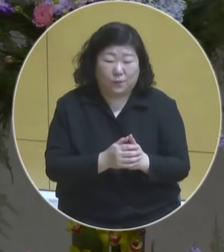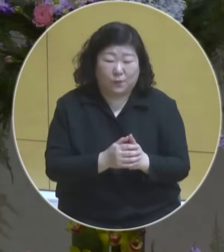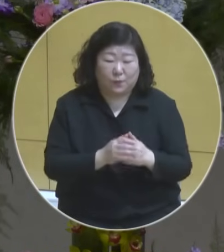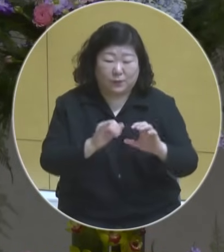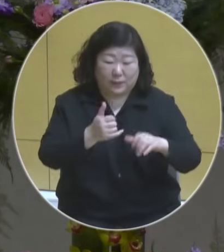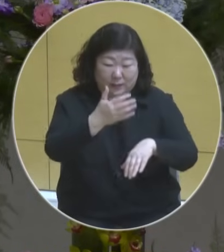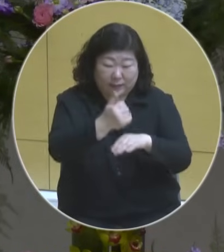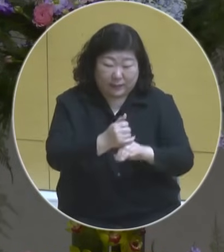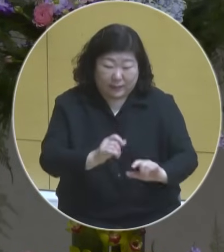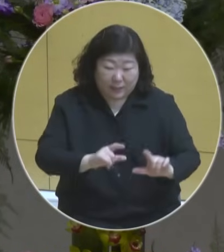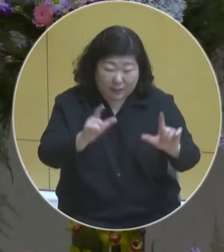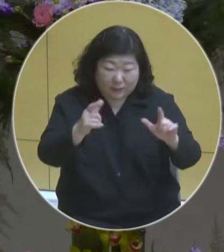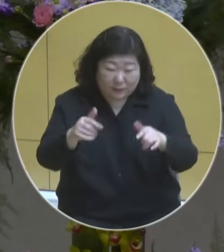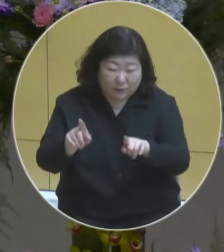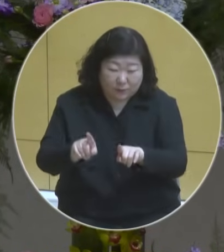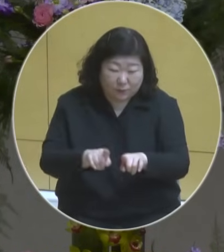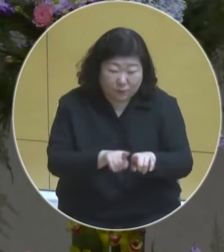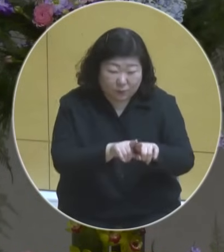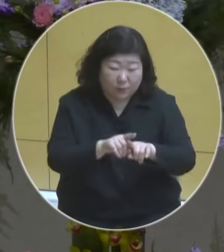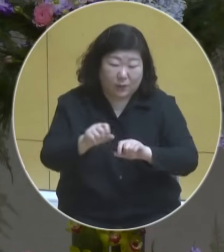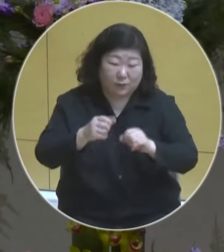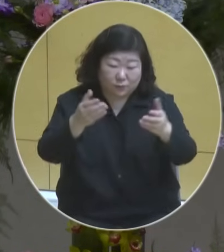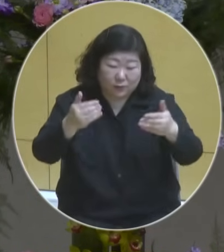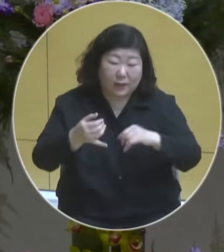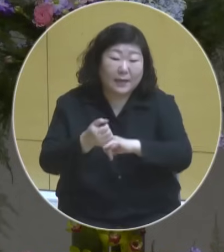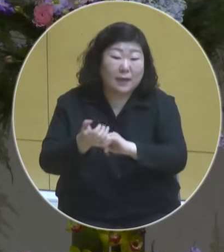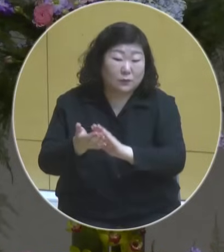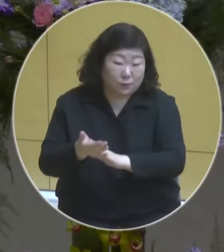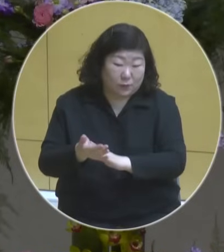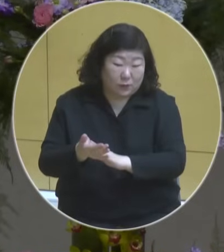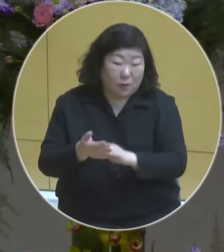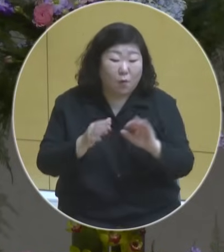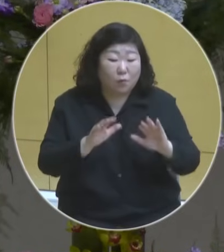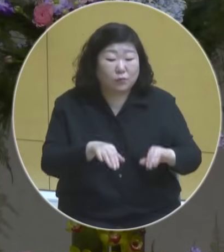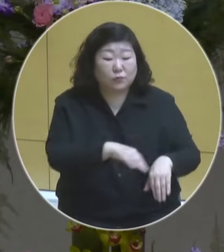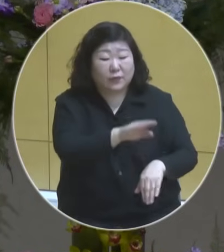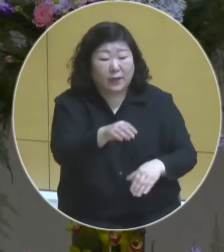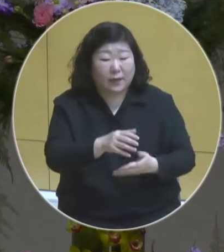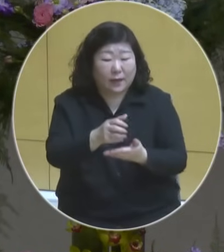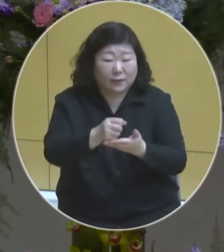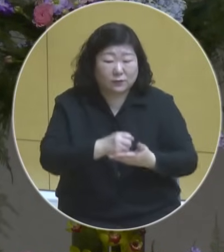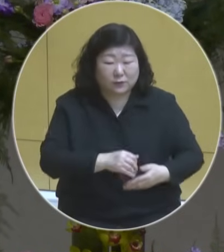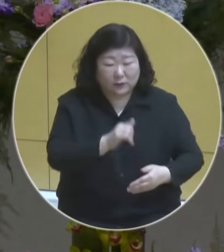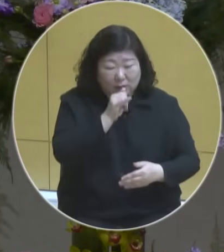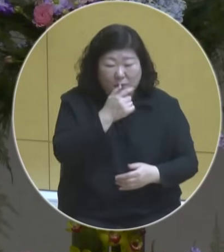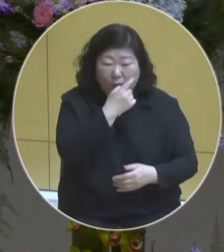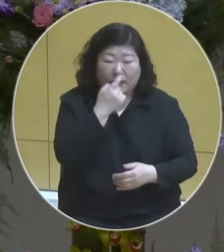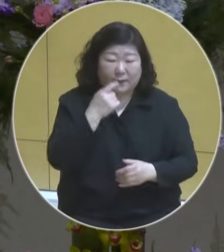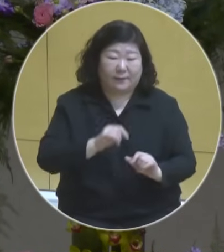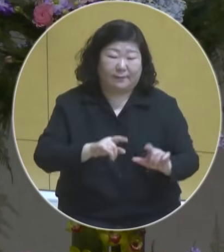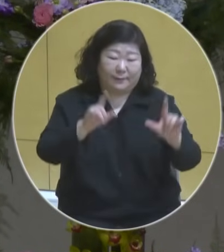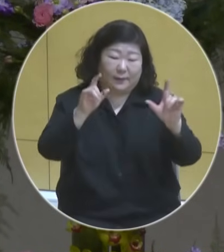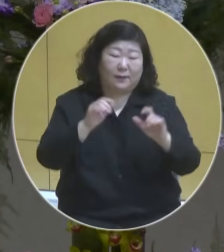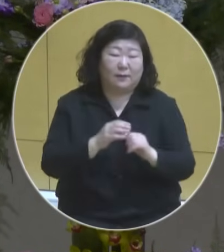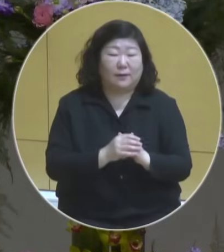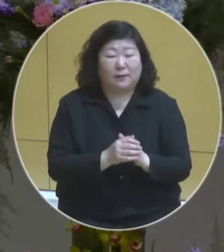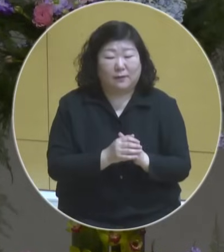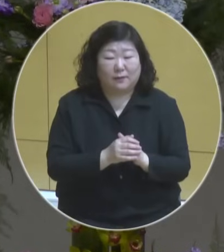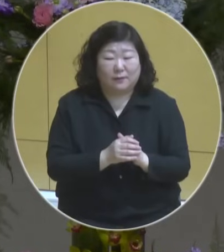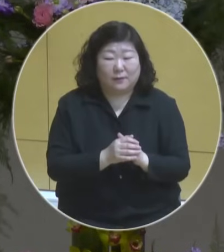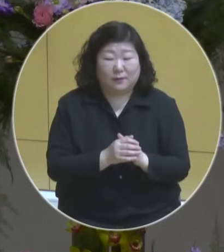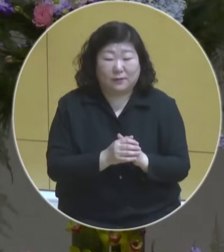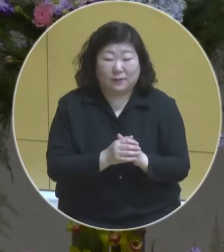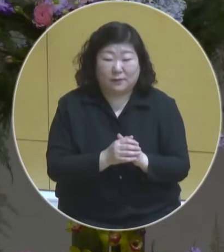동행하겠다고 약속하신 그 약속이 오늘 우리에게 있다는 것을 확인하는 날이기도 합니다 그리고 우리 주님께서는 우리를